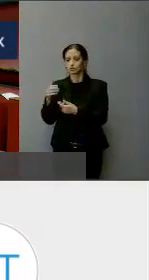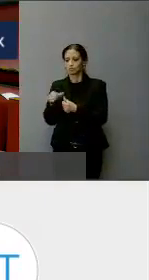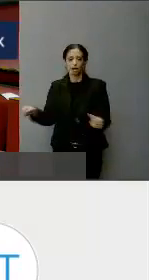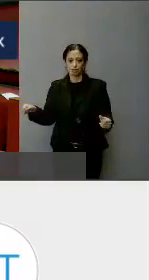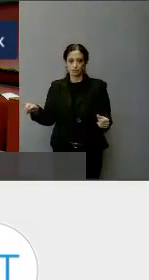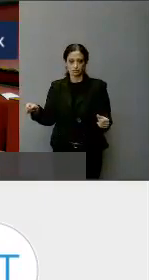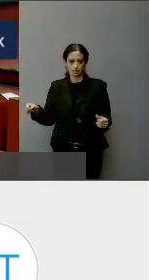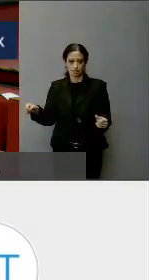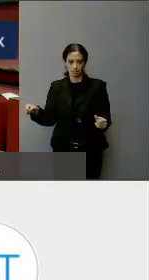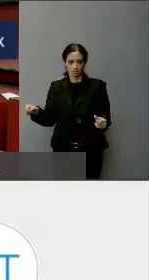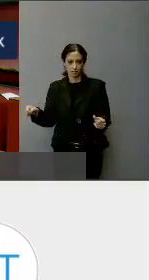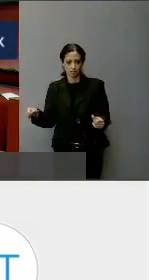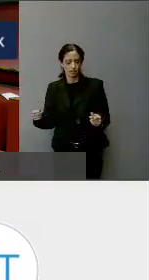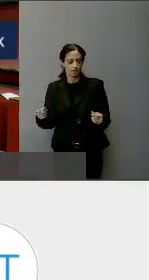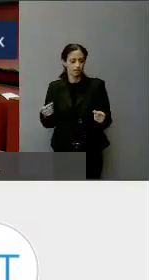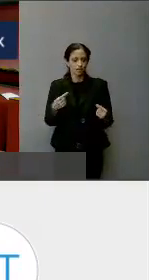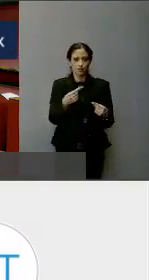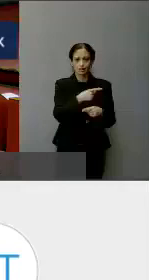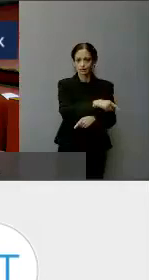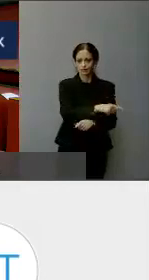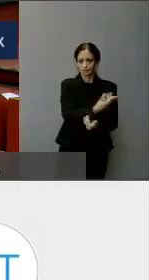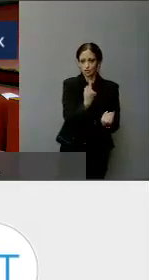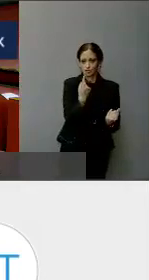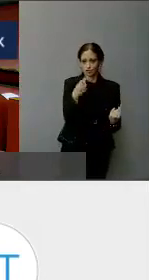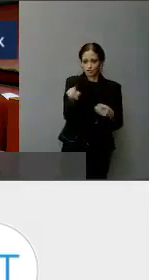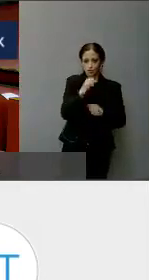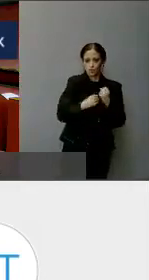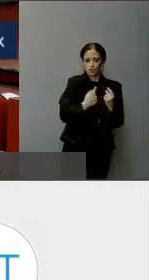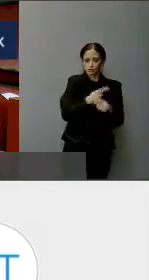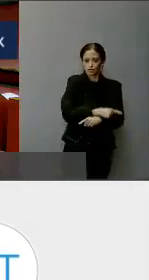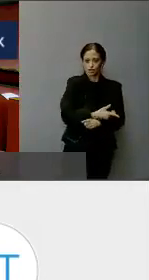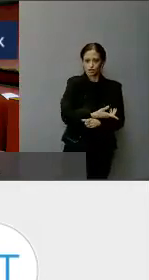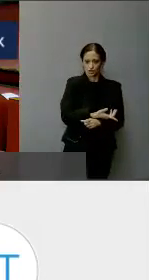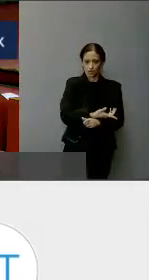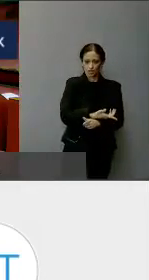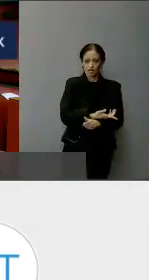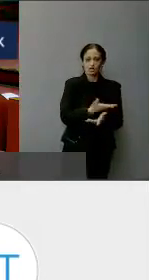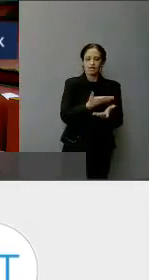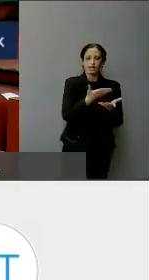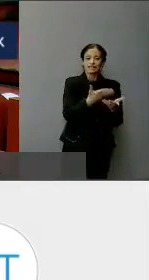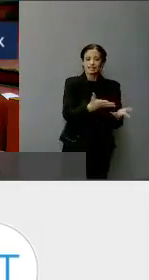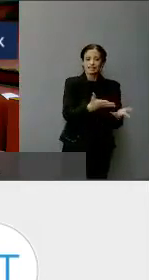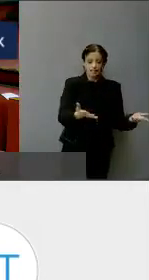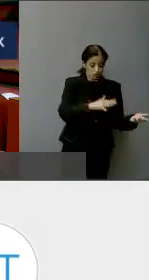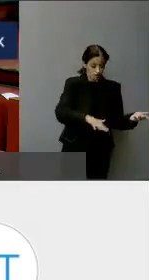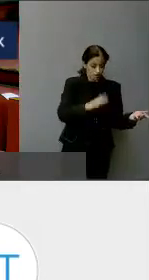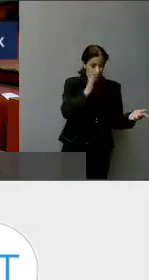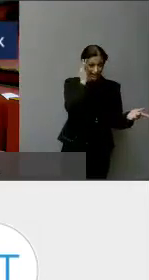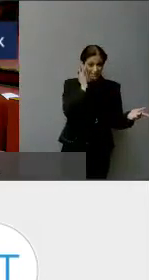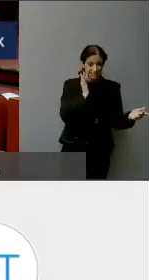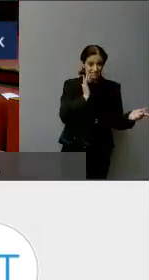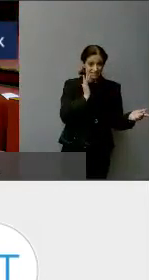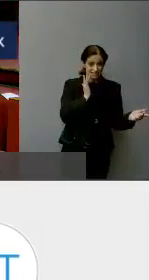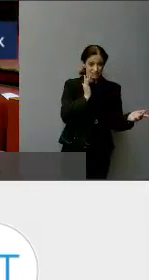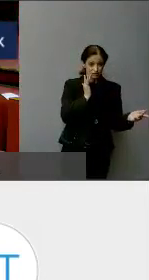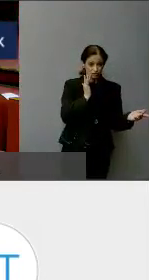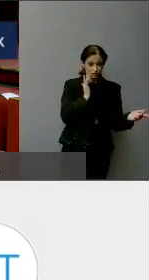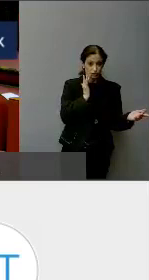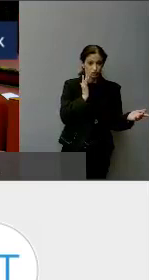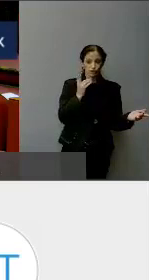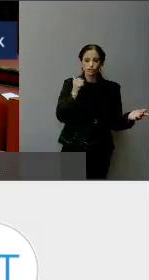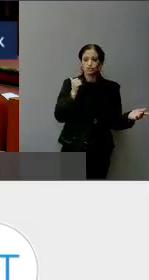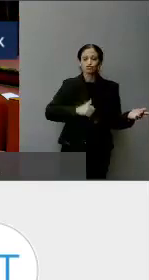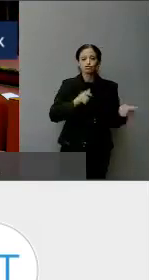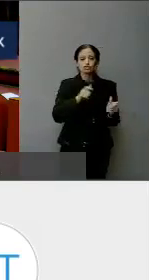il territorio è una risorsa a rischio e quanto di un campo molto minato molto ampio ai cittadini hanno provato a mettere in evidenza ma